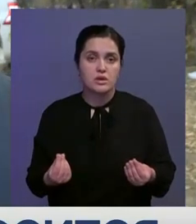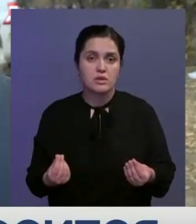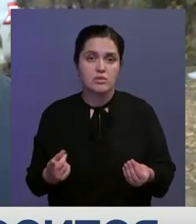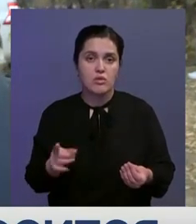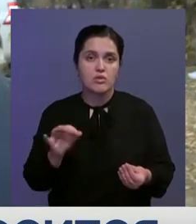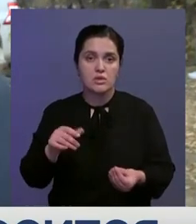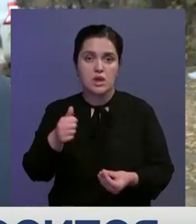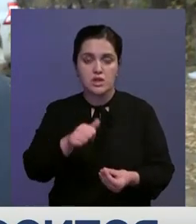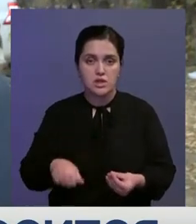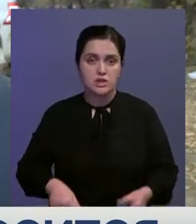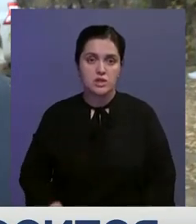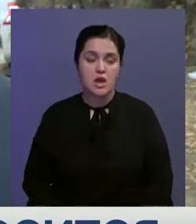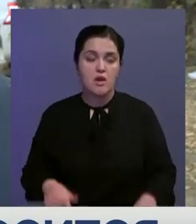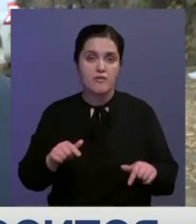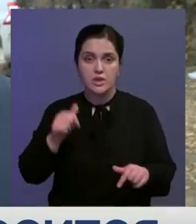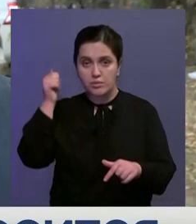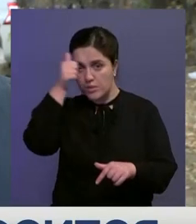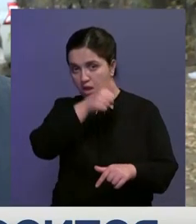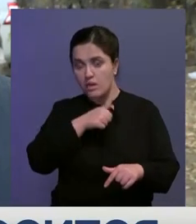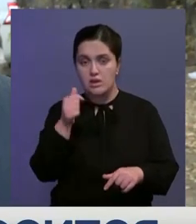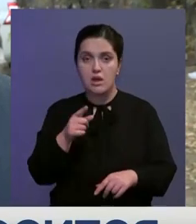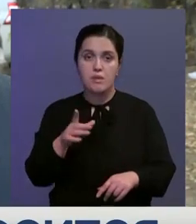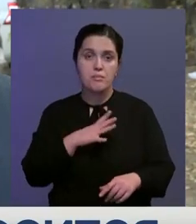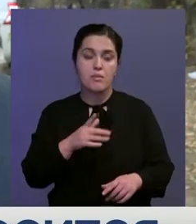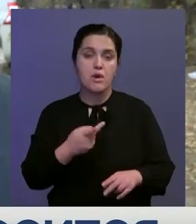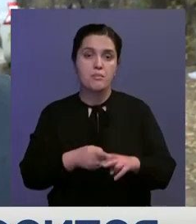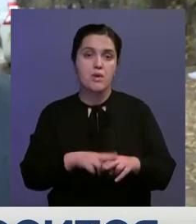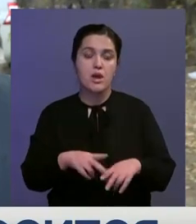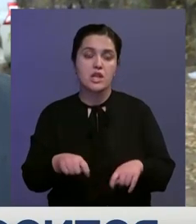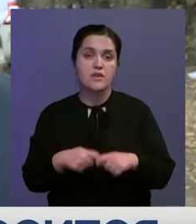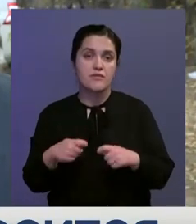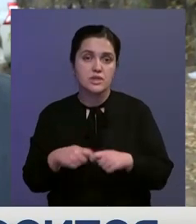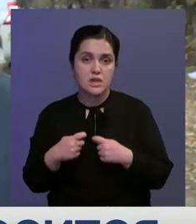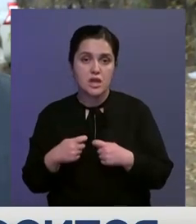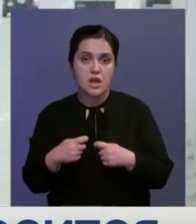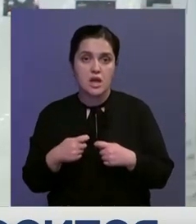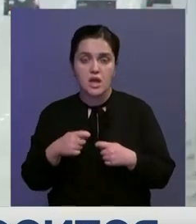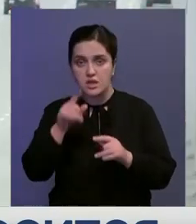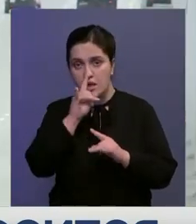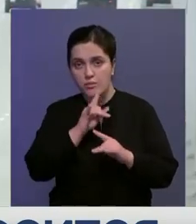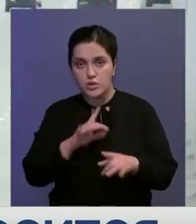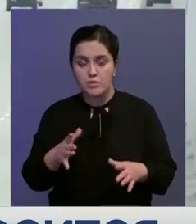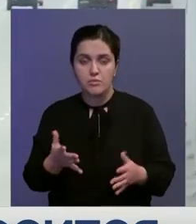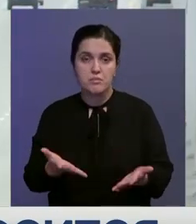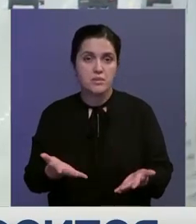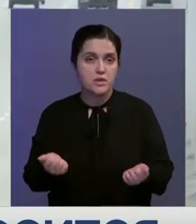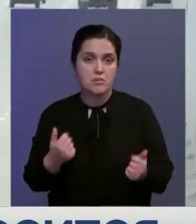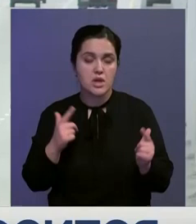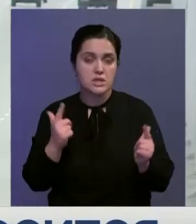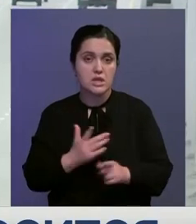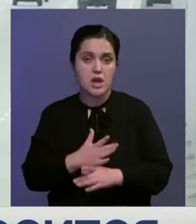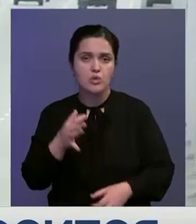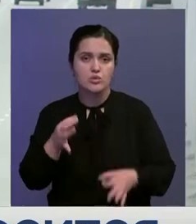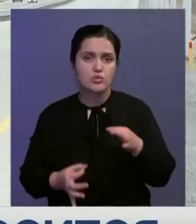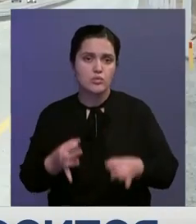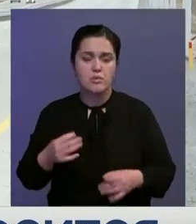эти трещины. В этом году однозначно мы эту дорогу с этими дефектами мы не намерены принимать. Судебные